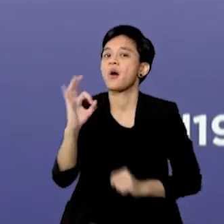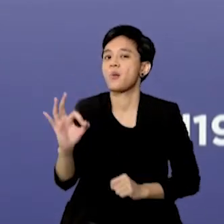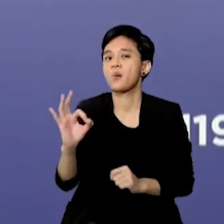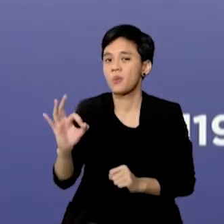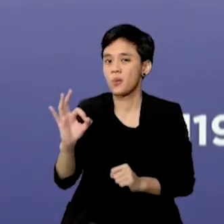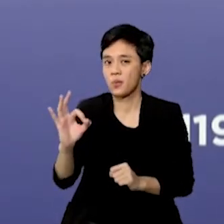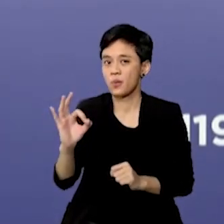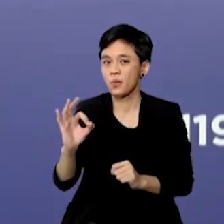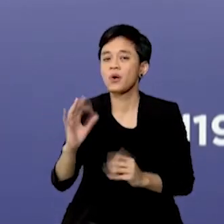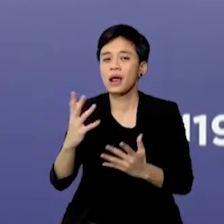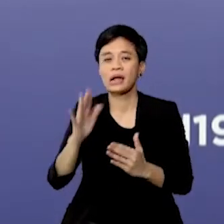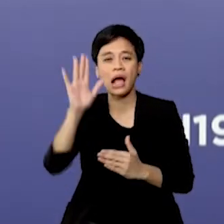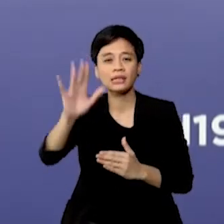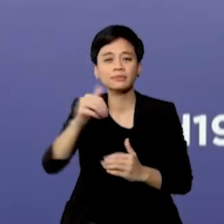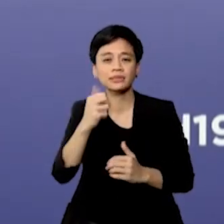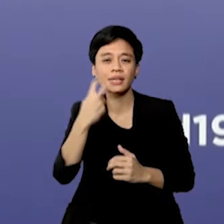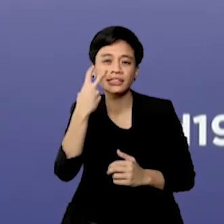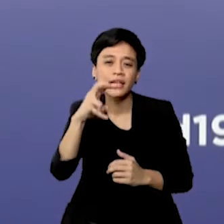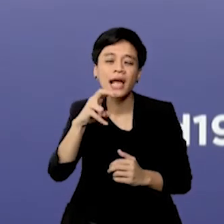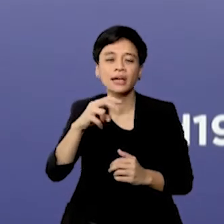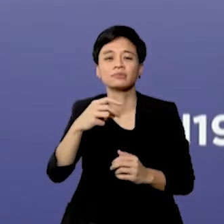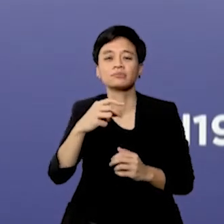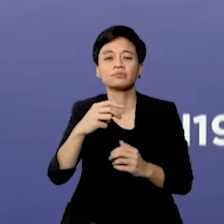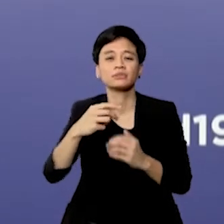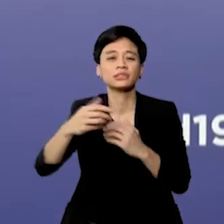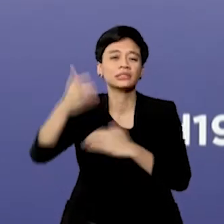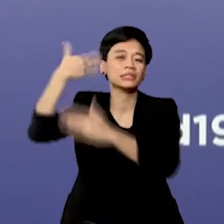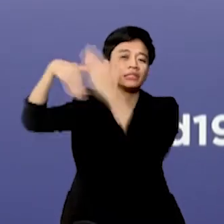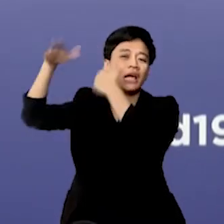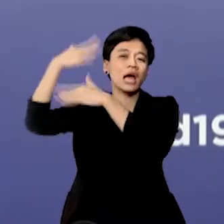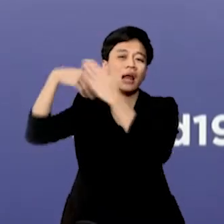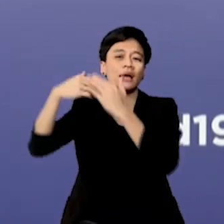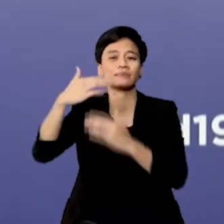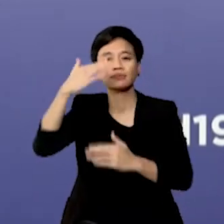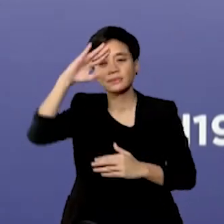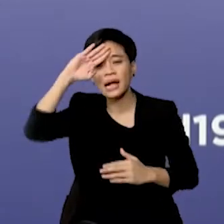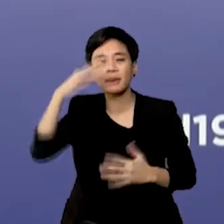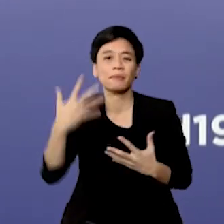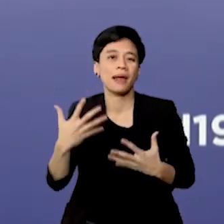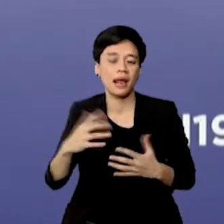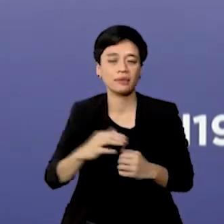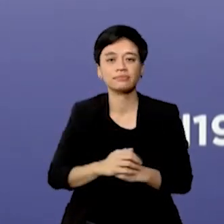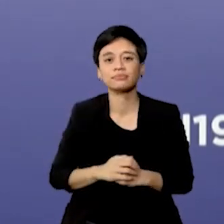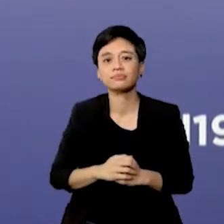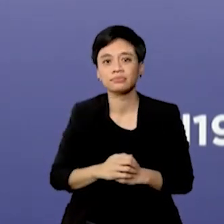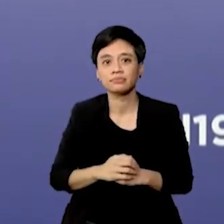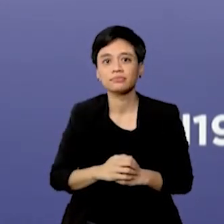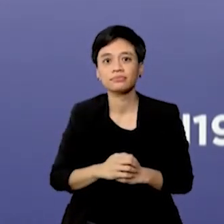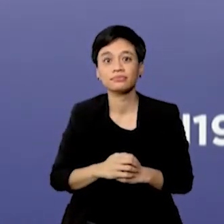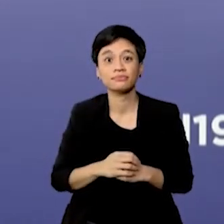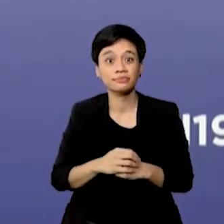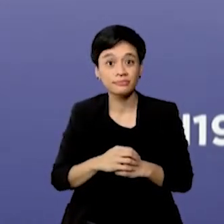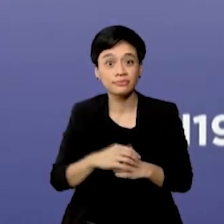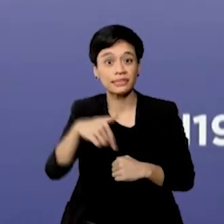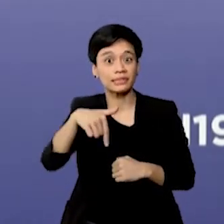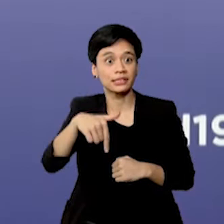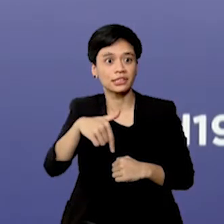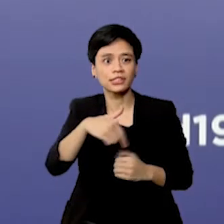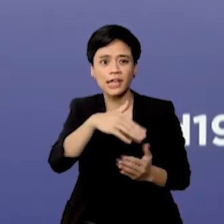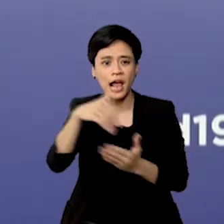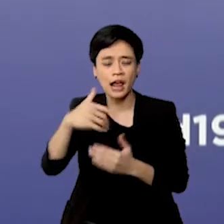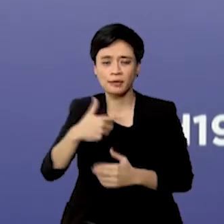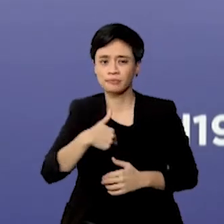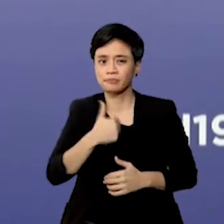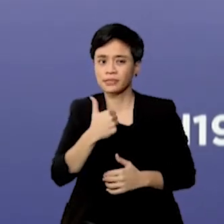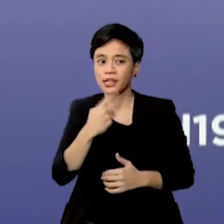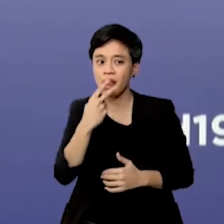mengkaji epidemiologi secara global. Apabila ini pasien follow up, tentunya kita gunakan dalam rangka untuk menentukan kapan